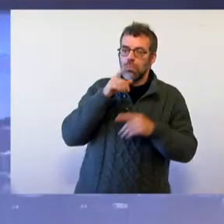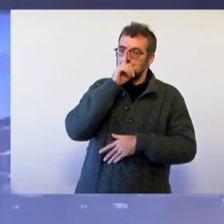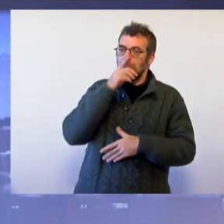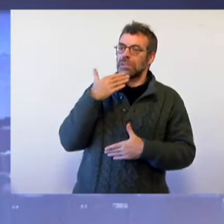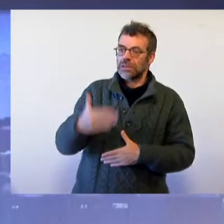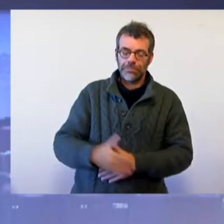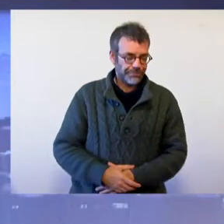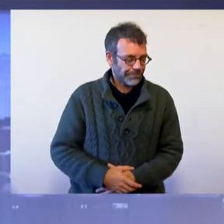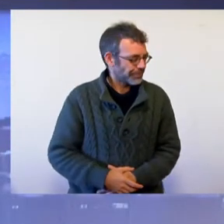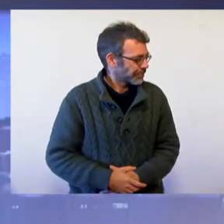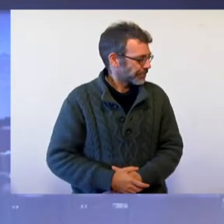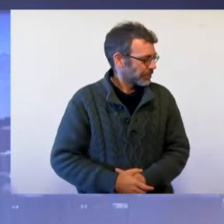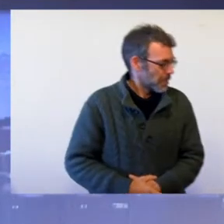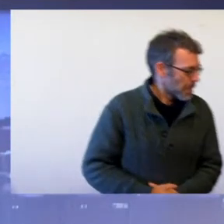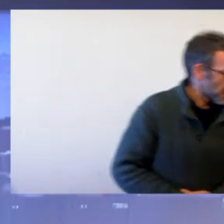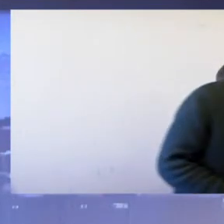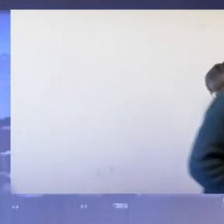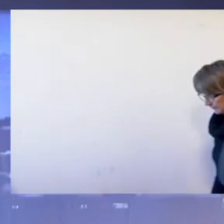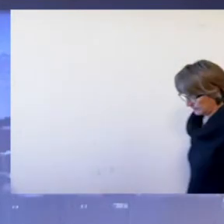remercie.